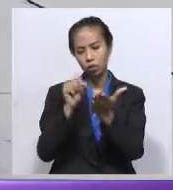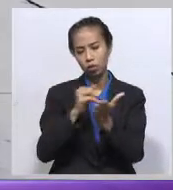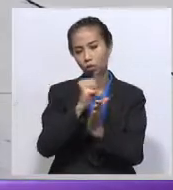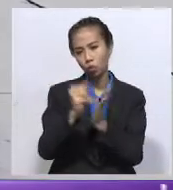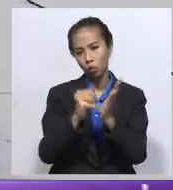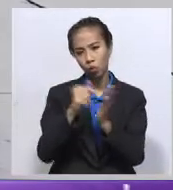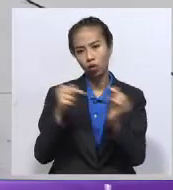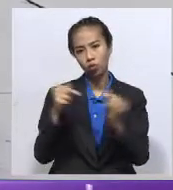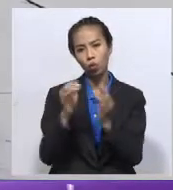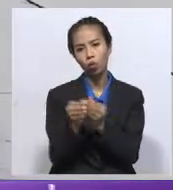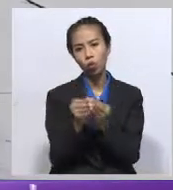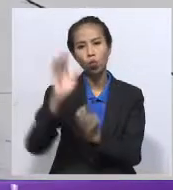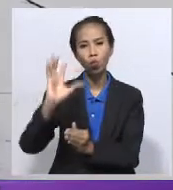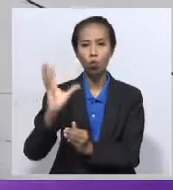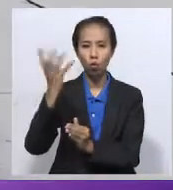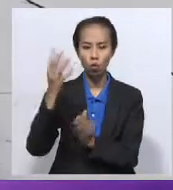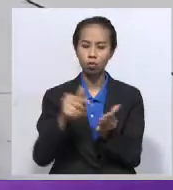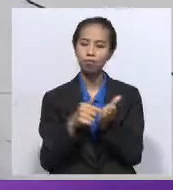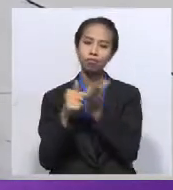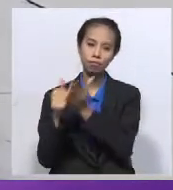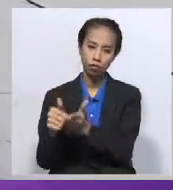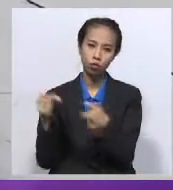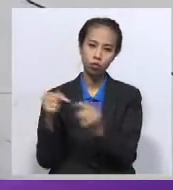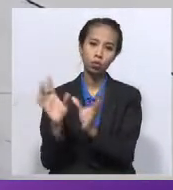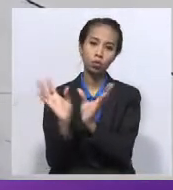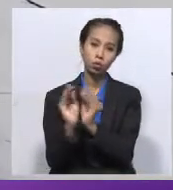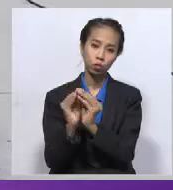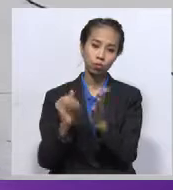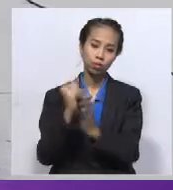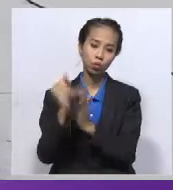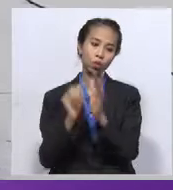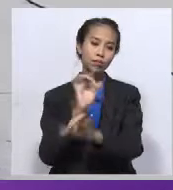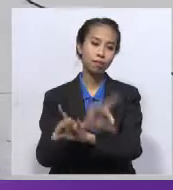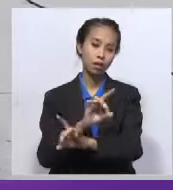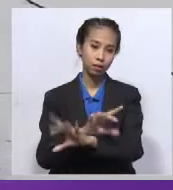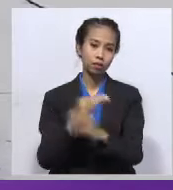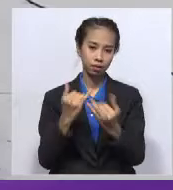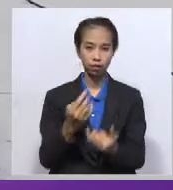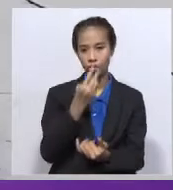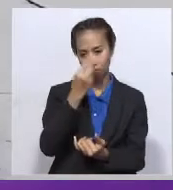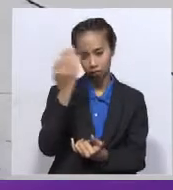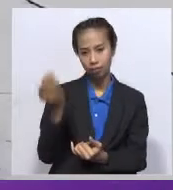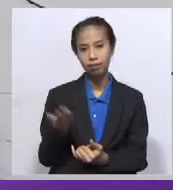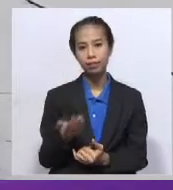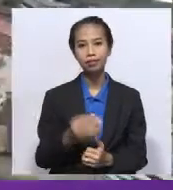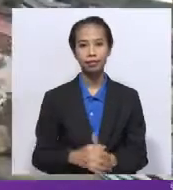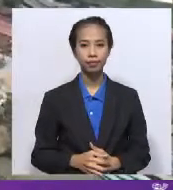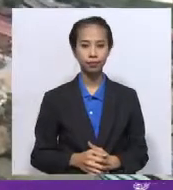เป็นนครแห่งครัวโลกเข้าสู่ที่ประชุมคณะรัฐมนตรีสัญจรที่จังหวัดเพชรบุรีค่ะเราไปติดตามได้จากรายงาน